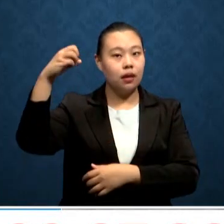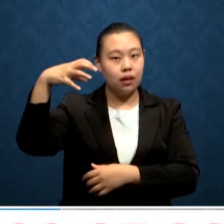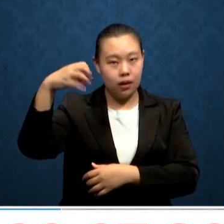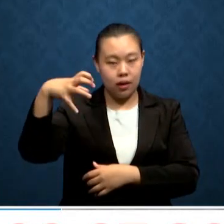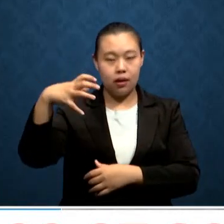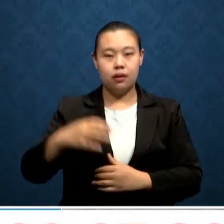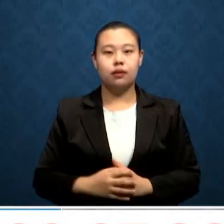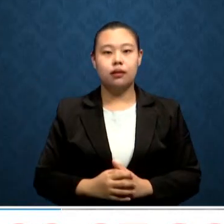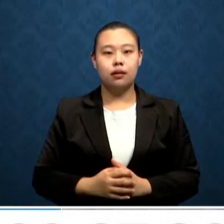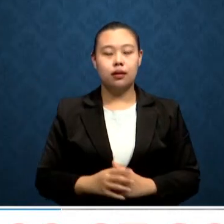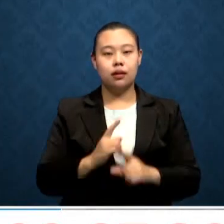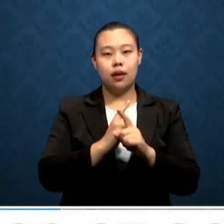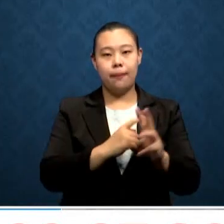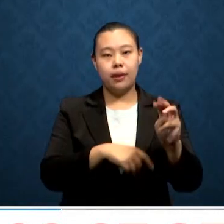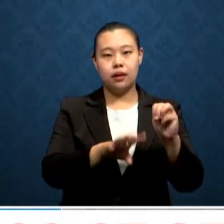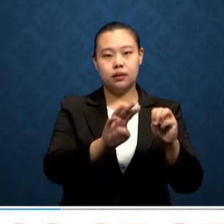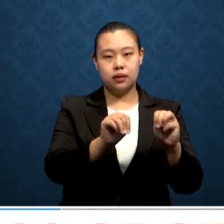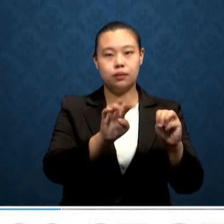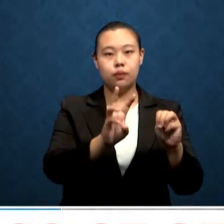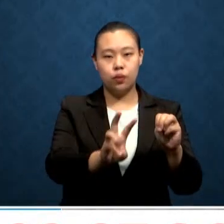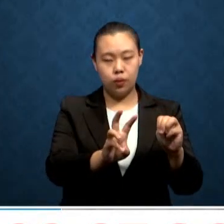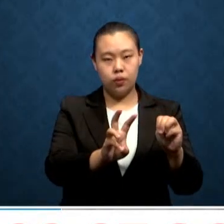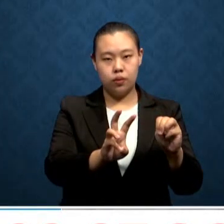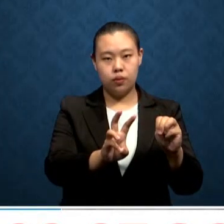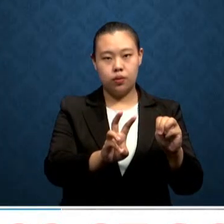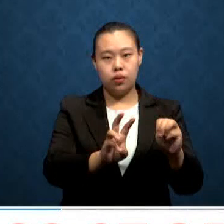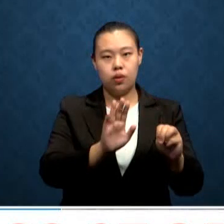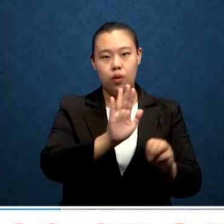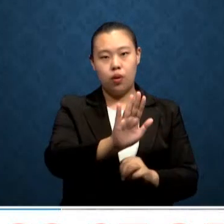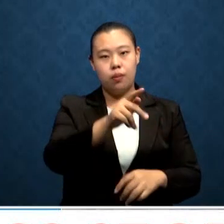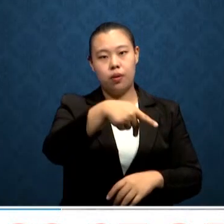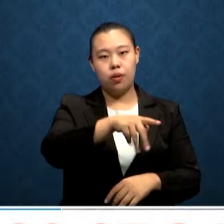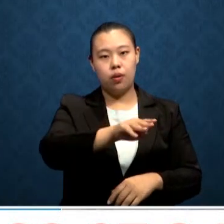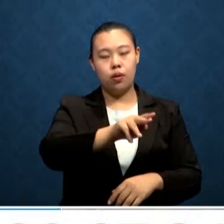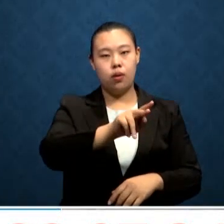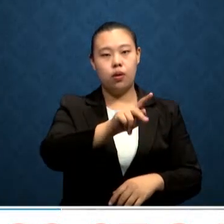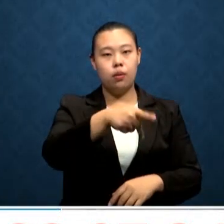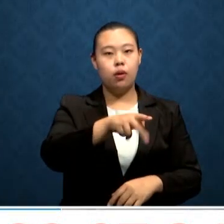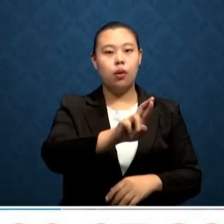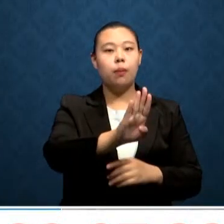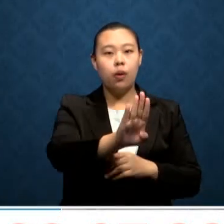46แห่งพระราชบัญญัติประกอบกิจการพลังงานพ.ศ